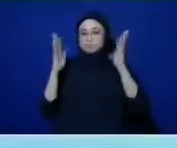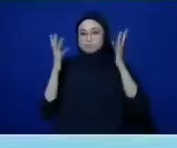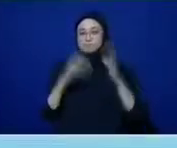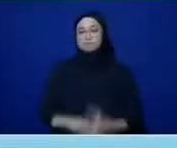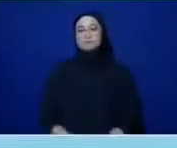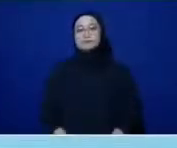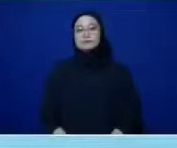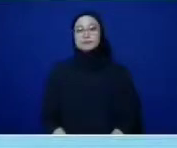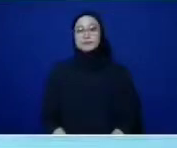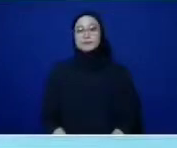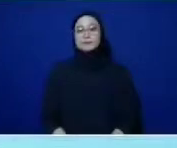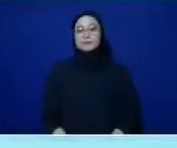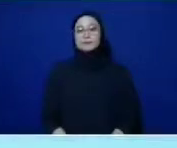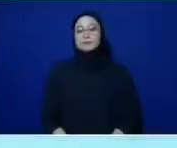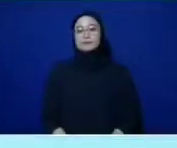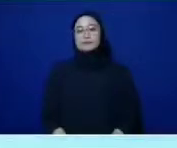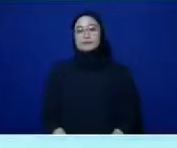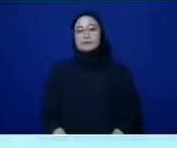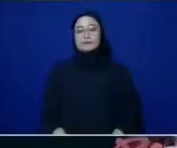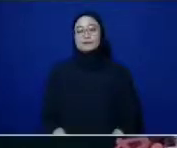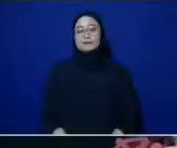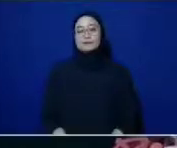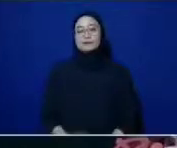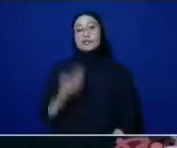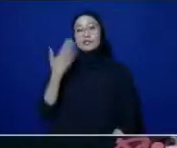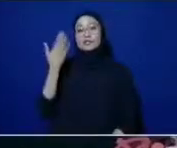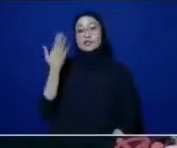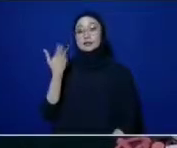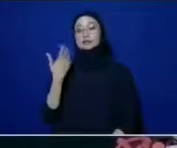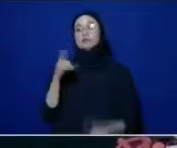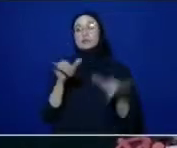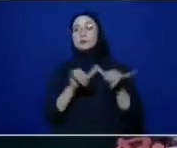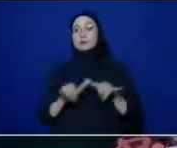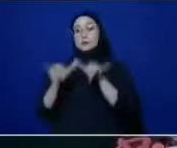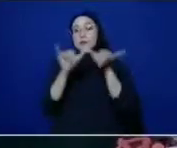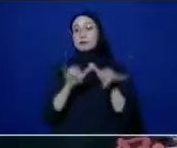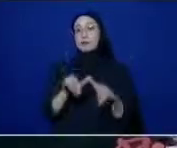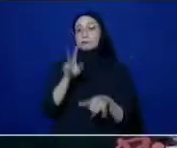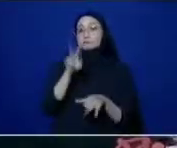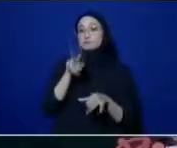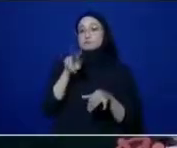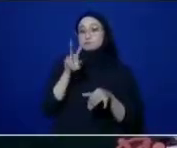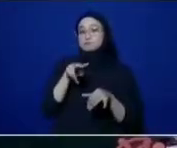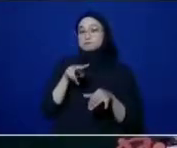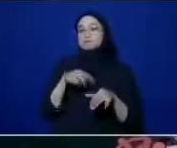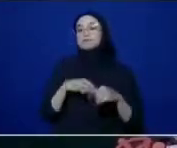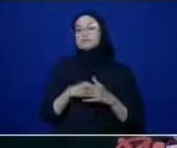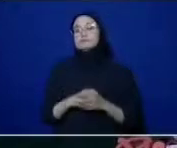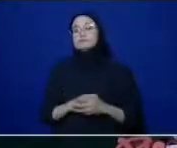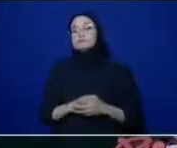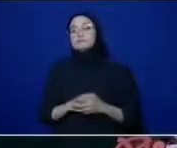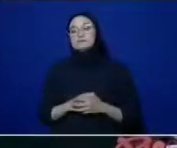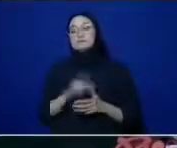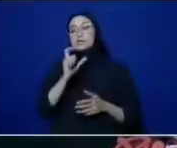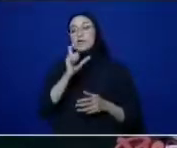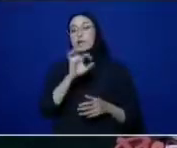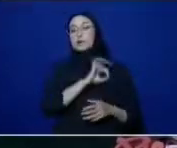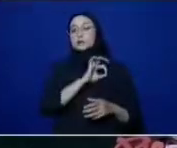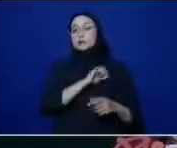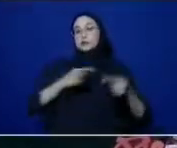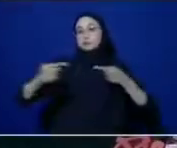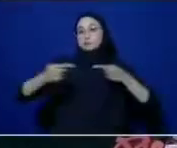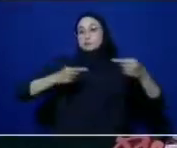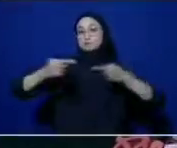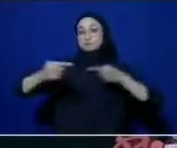Baik, hadirin dan pemirsa, kita sudah menyaksikan bagaimana gregetnya para calon presiden ini saling